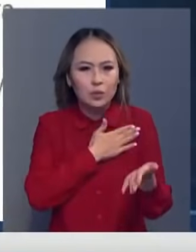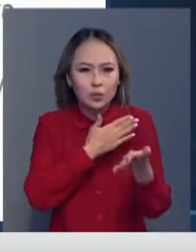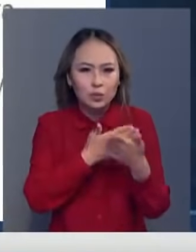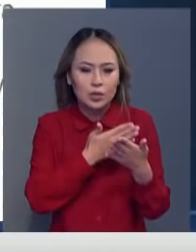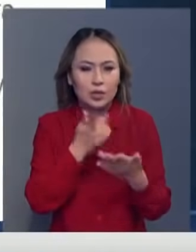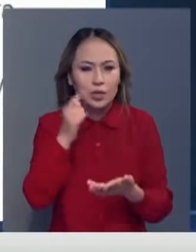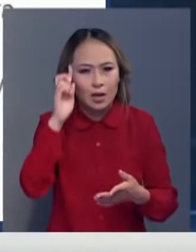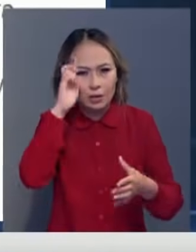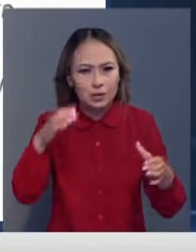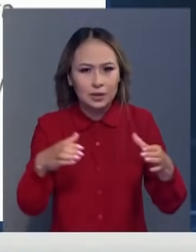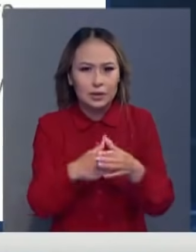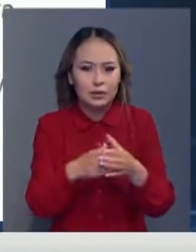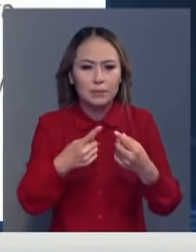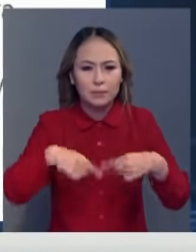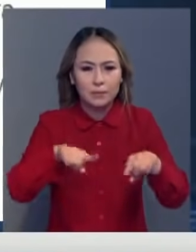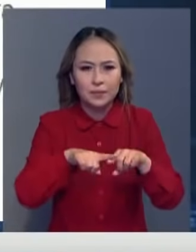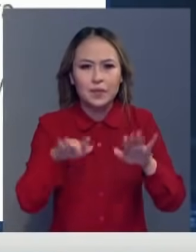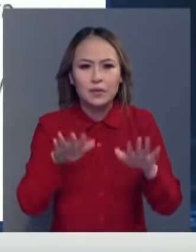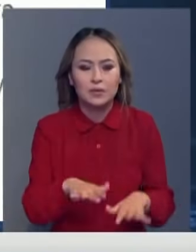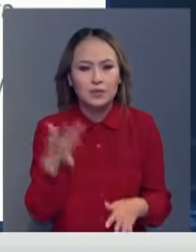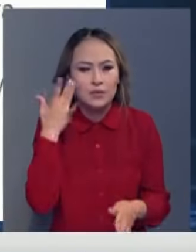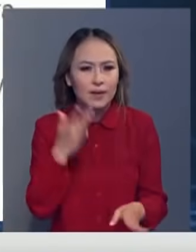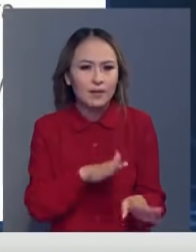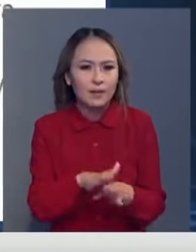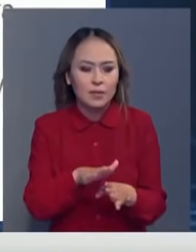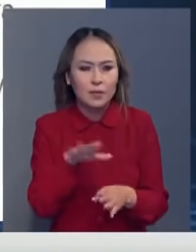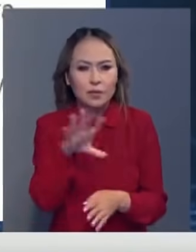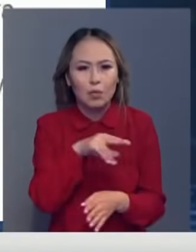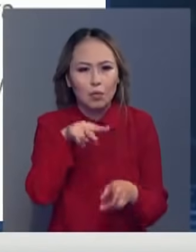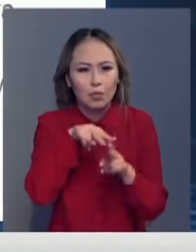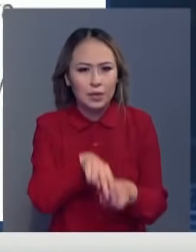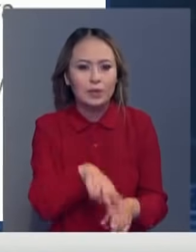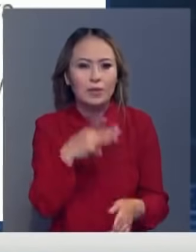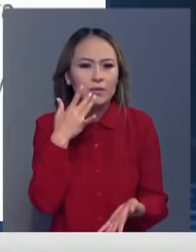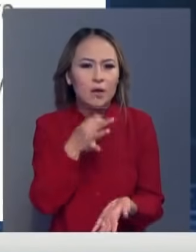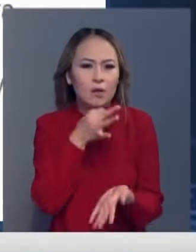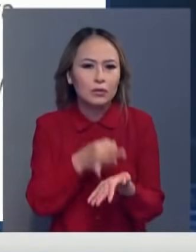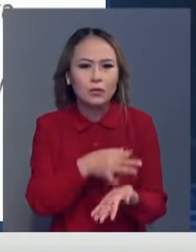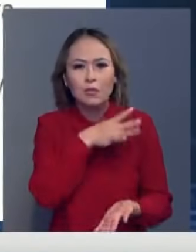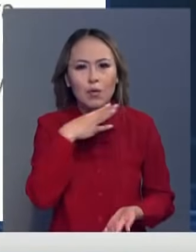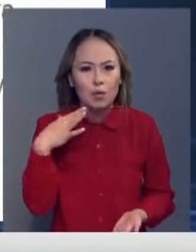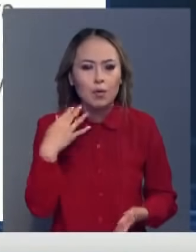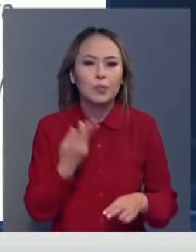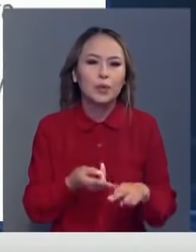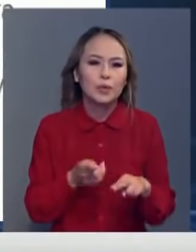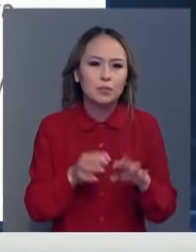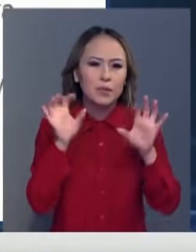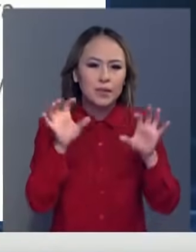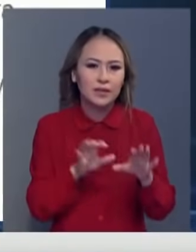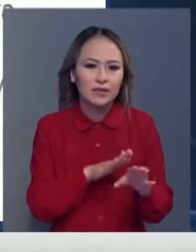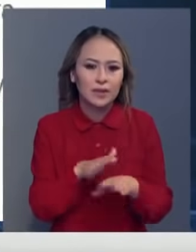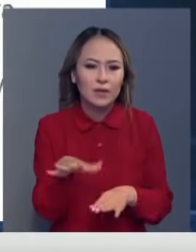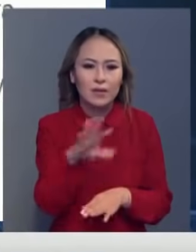мемлекет тұжырымдамасын жүзеге асыруда оларға ерекше жауапкершілік жүктеледі. Азаматтарымыздың заңды талаптарының орындалуы